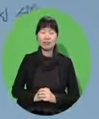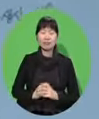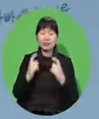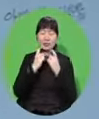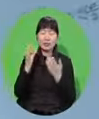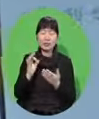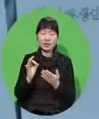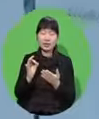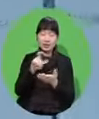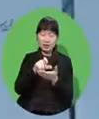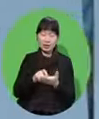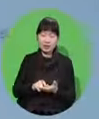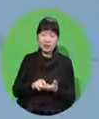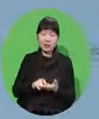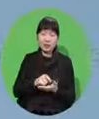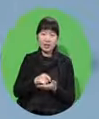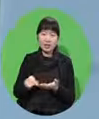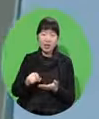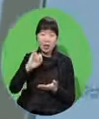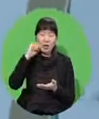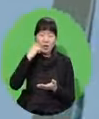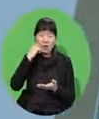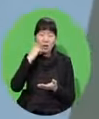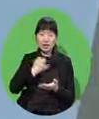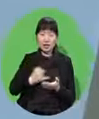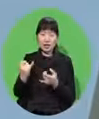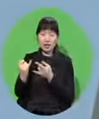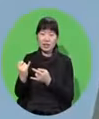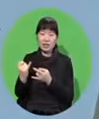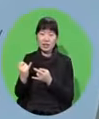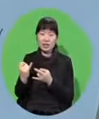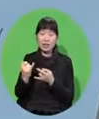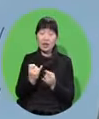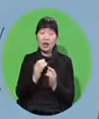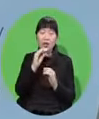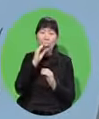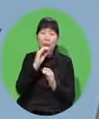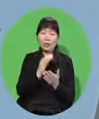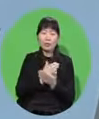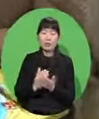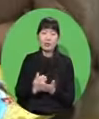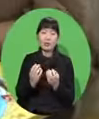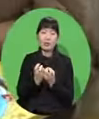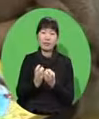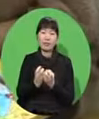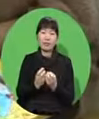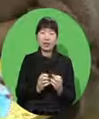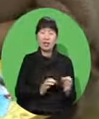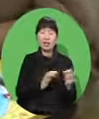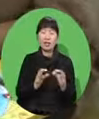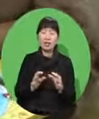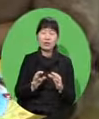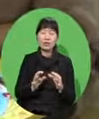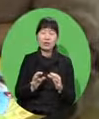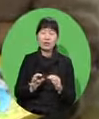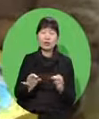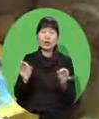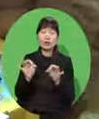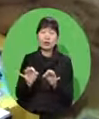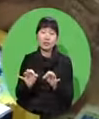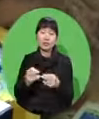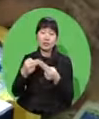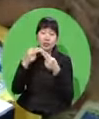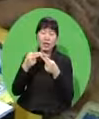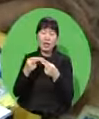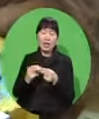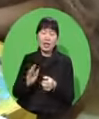용돈 기입장 쓰기가 어려운 재원이에게 제시된 것은 바로 봉투 분류법. 저축, 투자, 소비, 기부의 네 가지